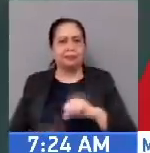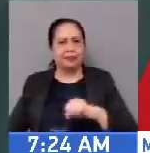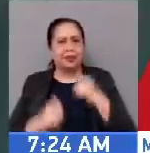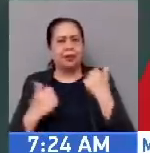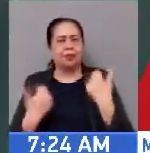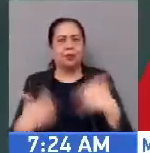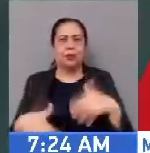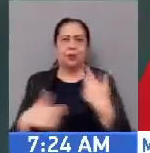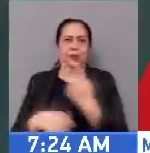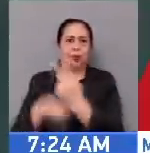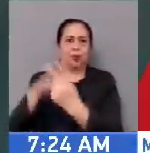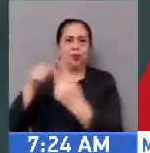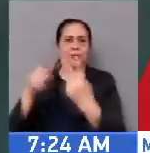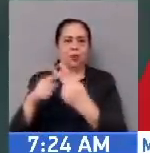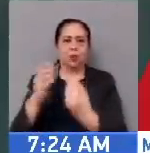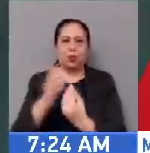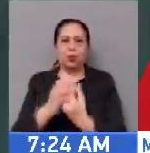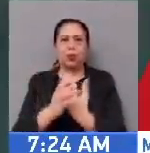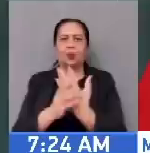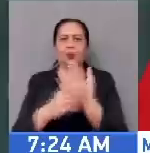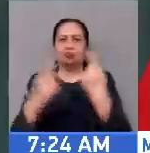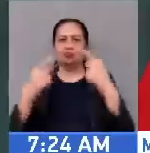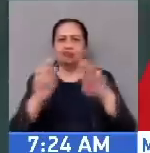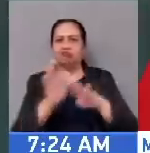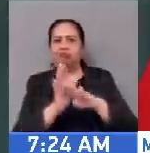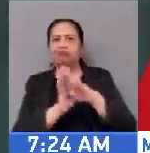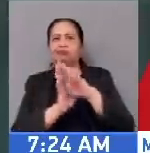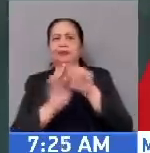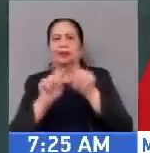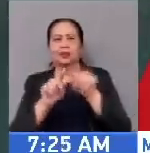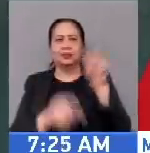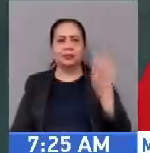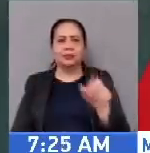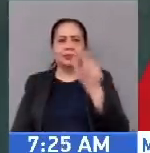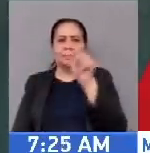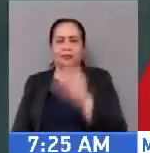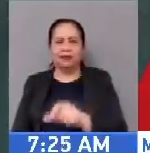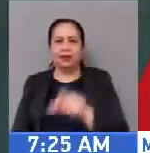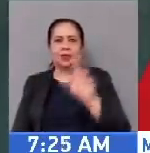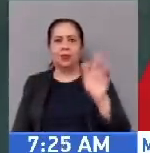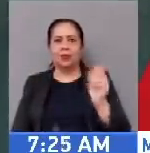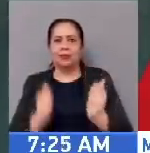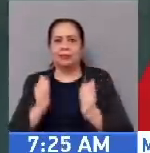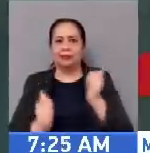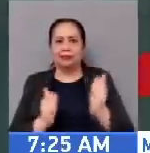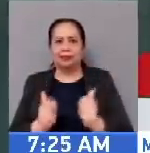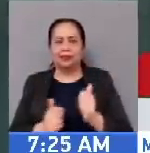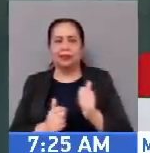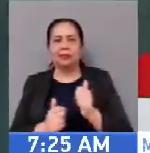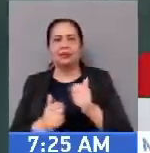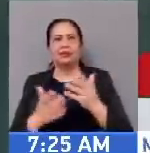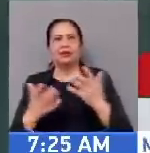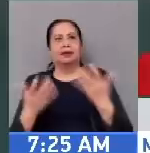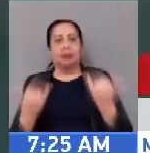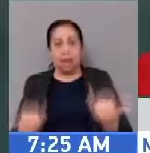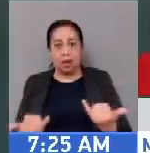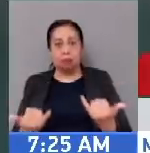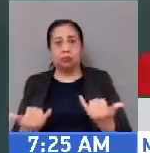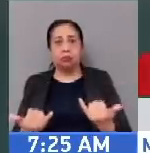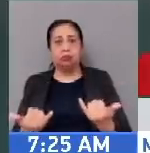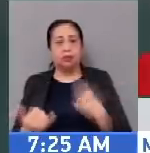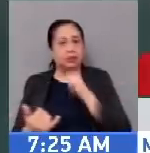you have grown as individual artists in your craft. Now as a co-producers of